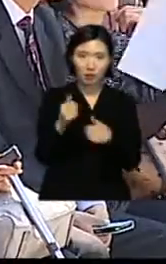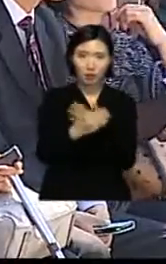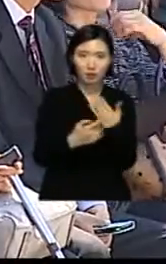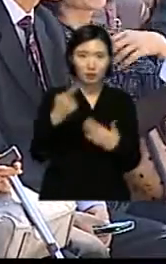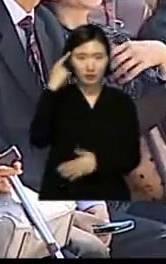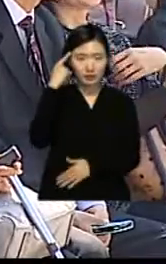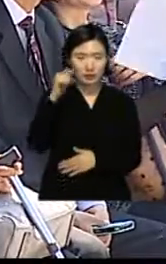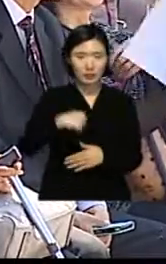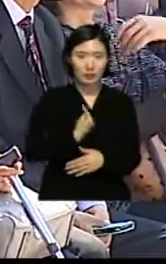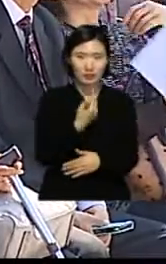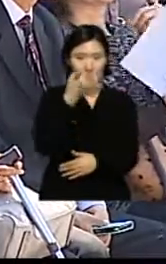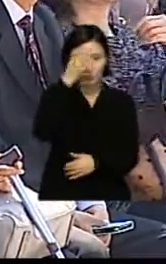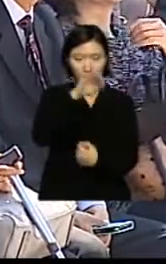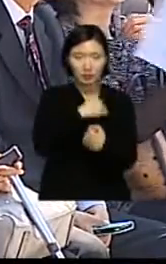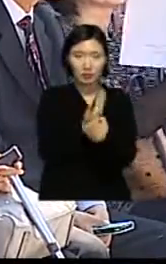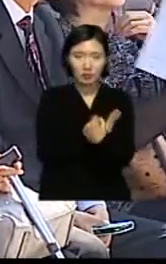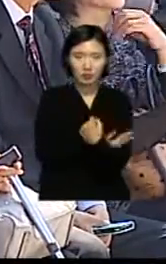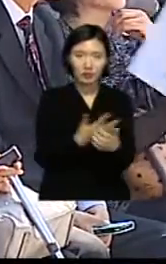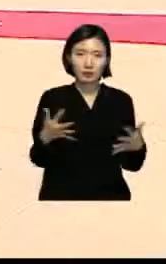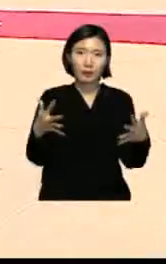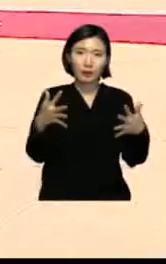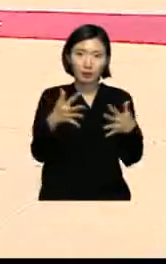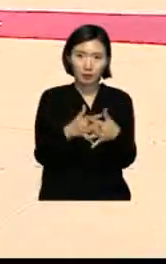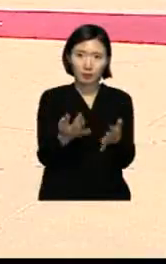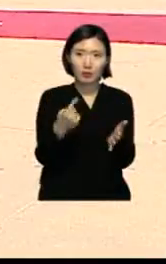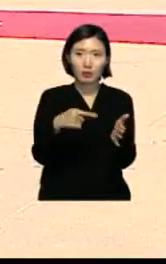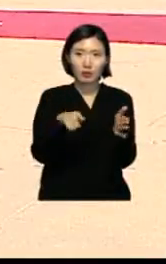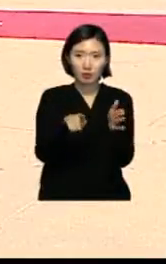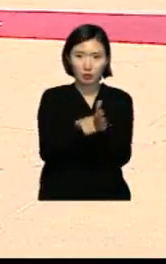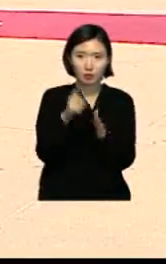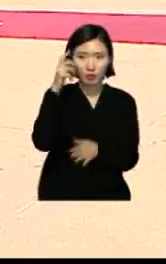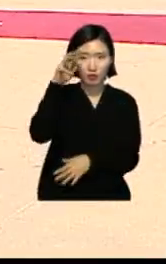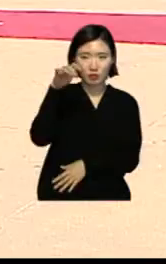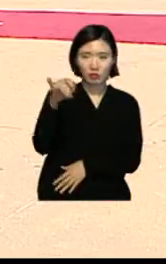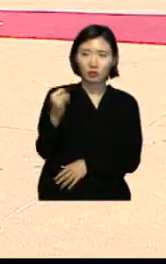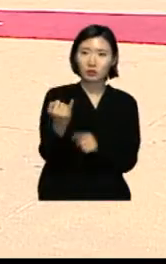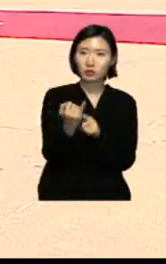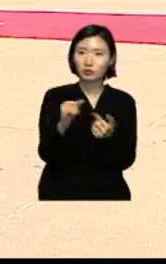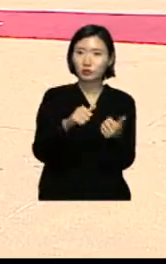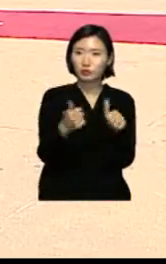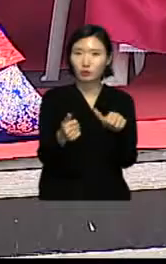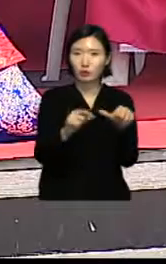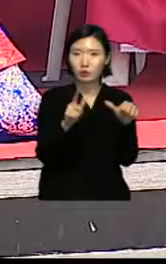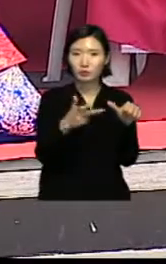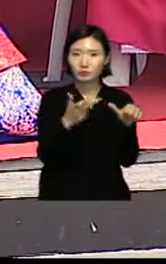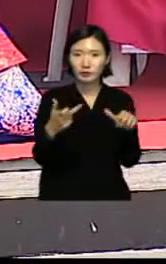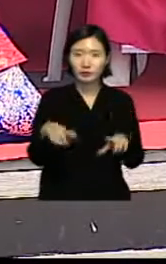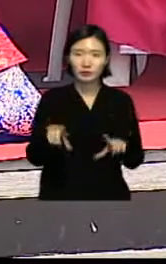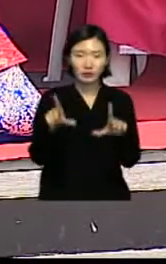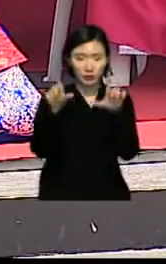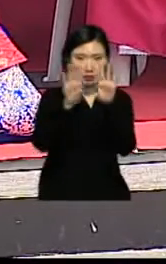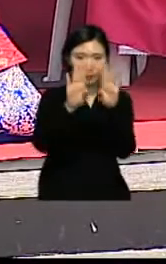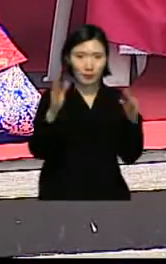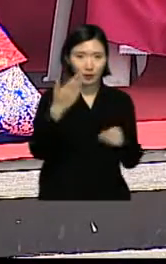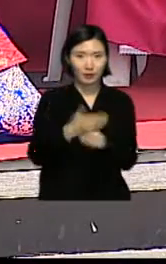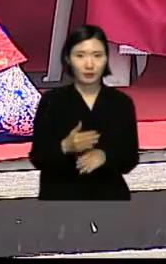그리고 재능을 겸비했던 신사임당을 기리기 위한 것으로 매년 그녀가 돌아가신 5월 17일에 열리고